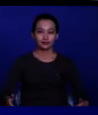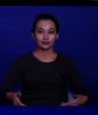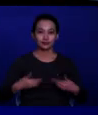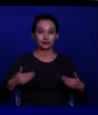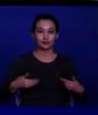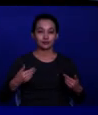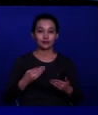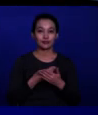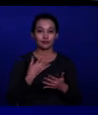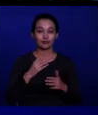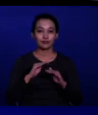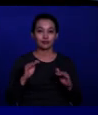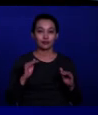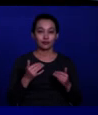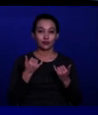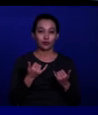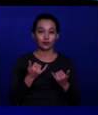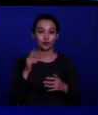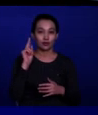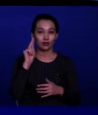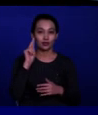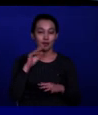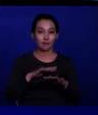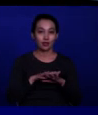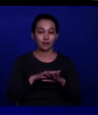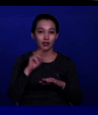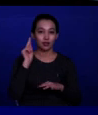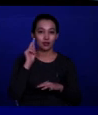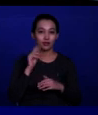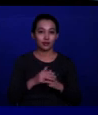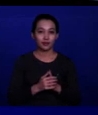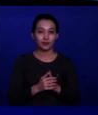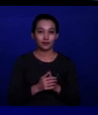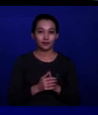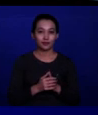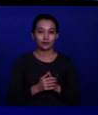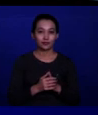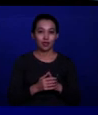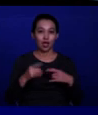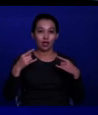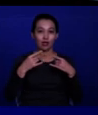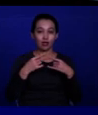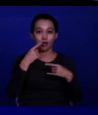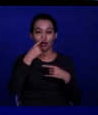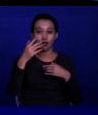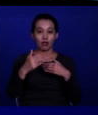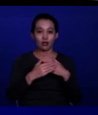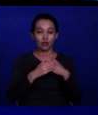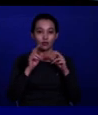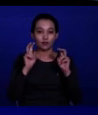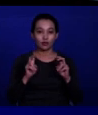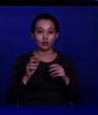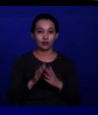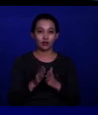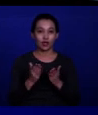Salom aziz o'quvchilar. Navbatdagi darsimiz matematika darsi. Demak, ekran qarshisiga yaqinroq joylashib oling va